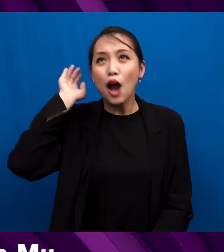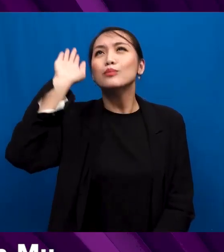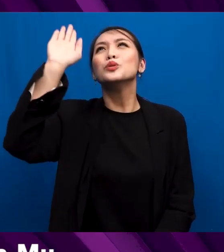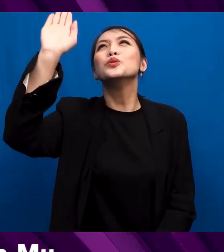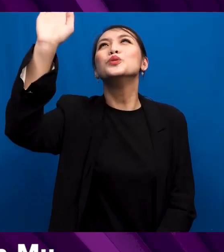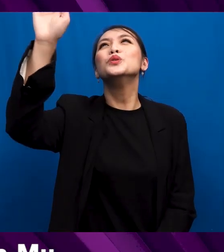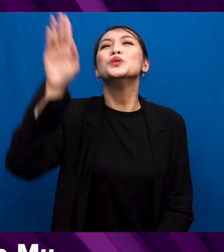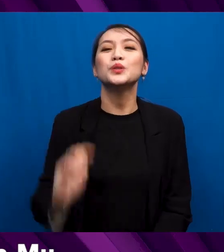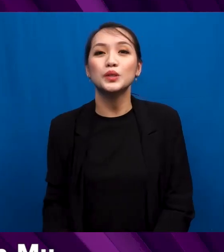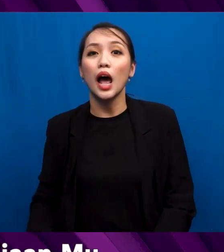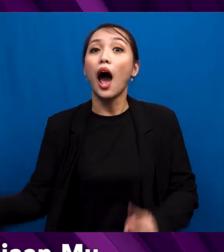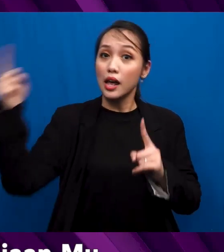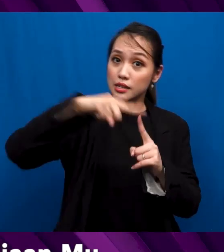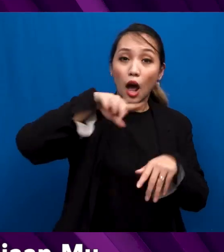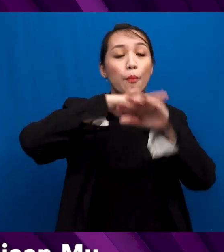rencana-Mu,